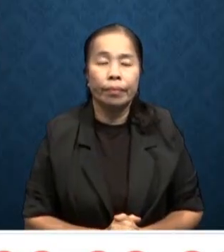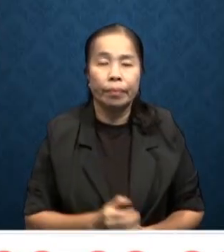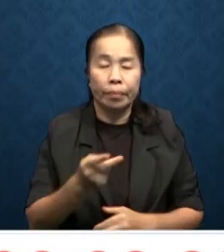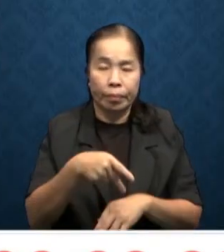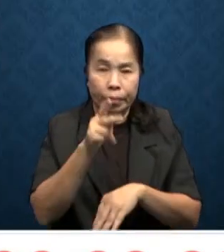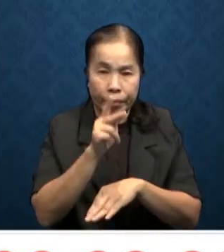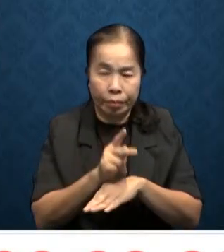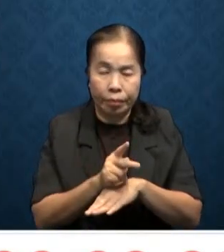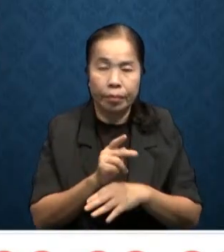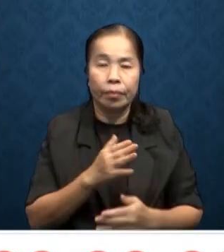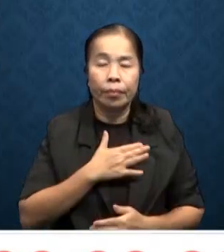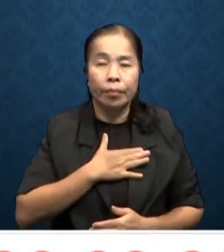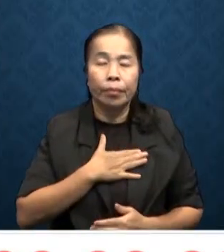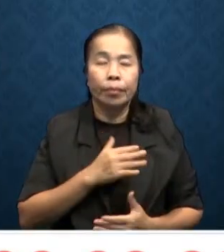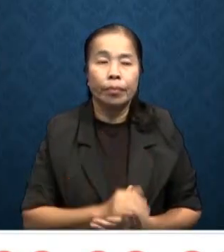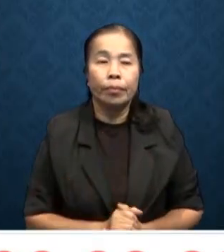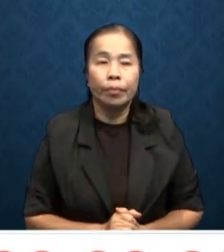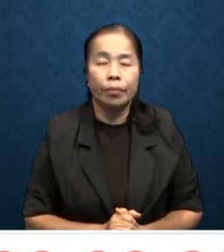ี่ก็รับครัขบผม